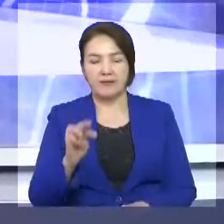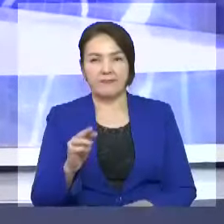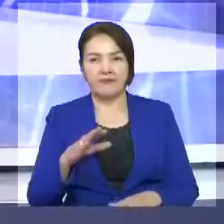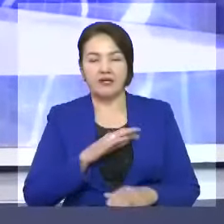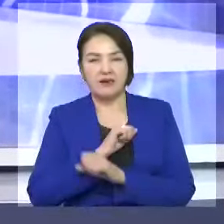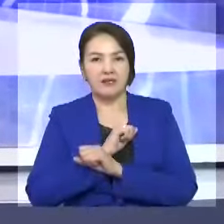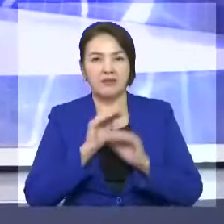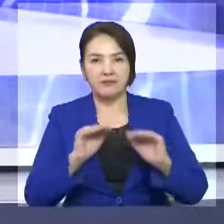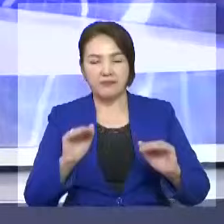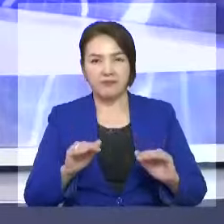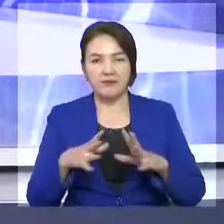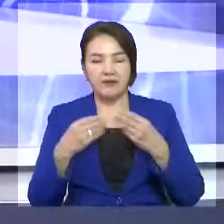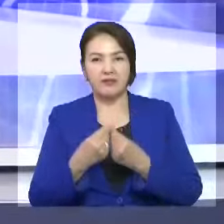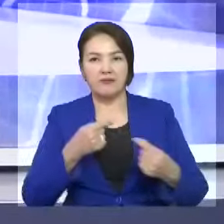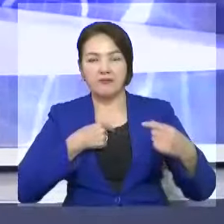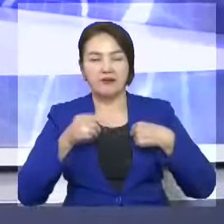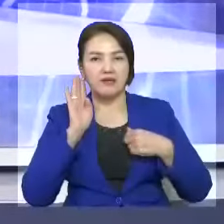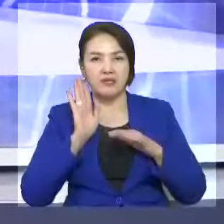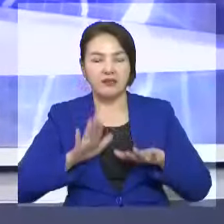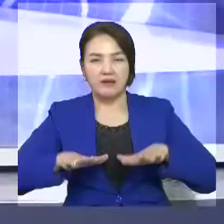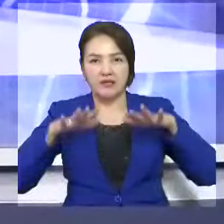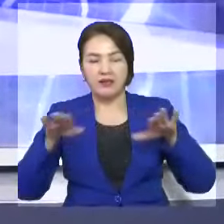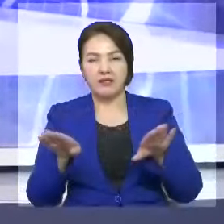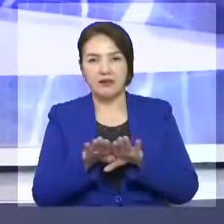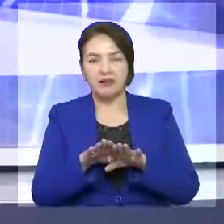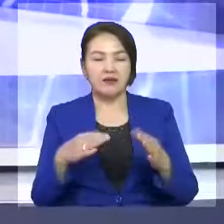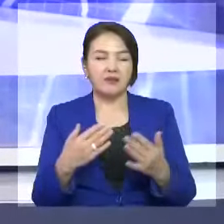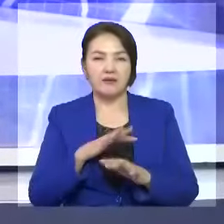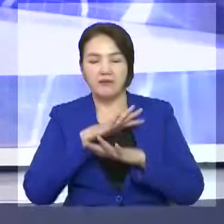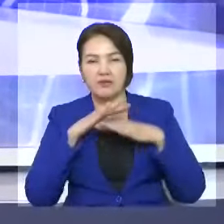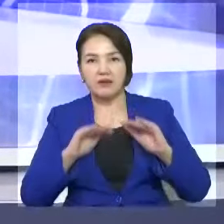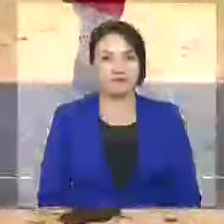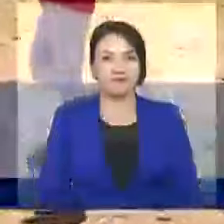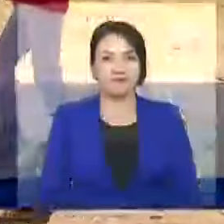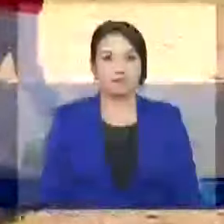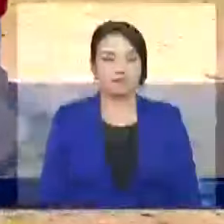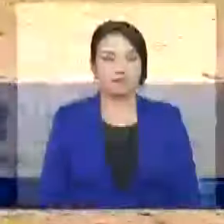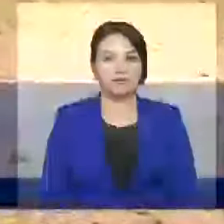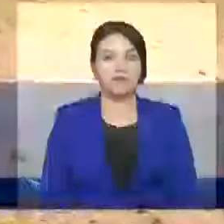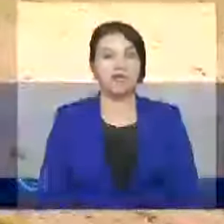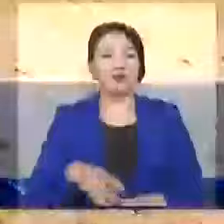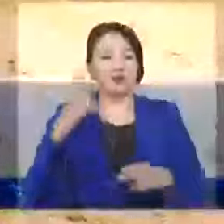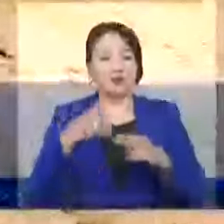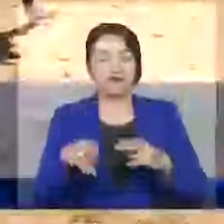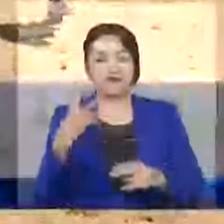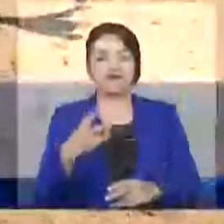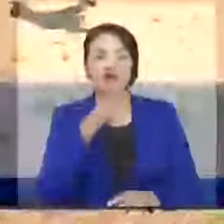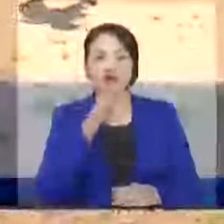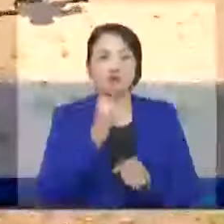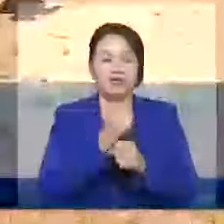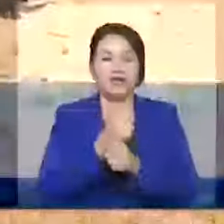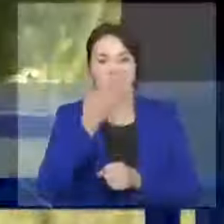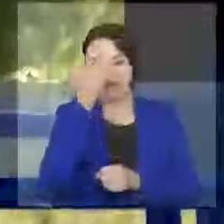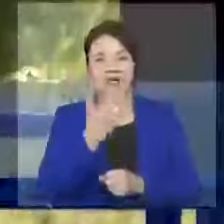отдыхают в основном дети из семей, пострадавших от наводнения, а также из многодетных семей. Уже закончились два сезона работы